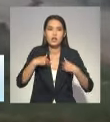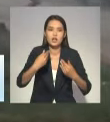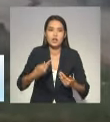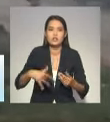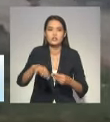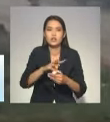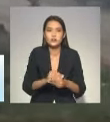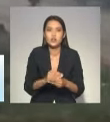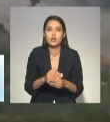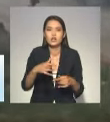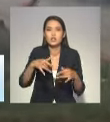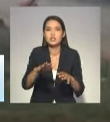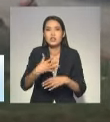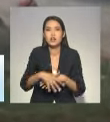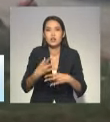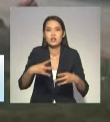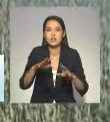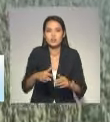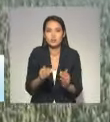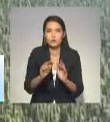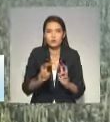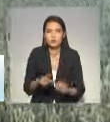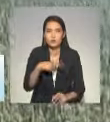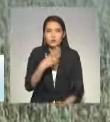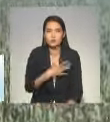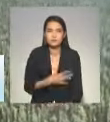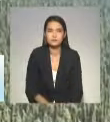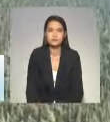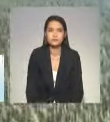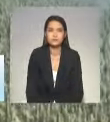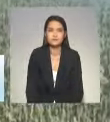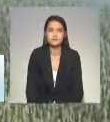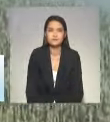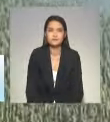гражданам без надобности не выходить на улицу. Дана Ермак, Анара Сюмбаева, Астана, Таймс.